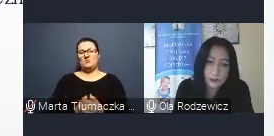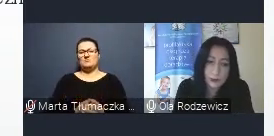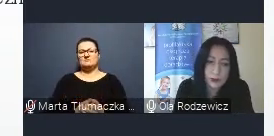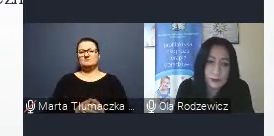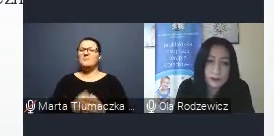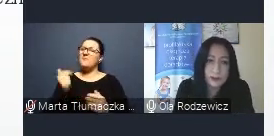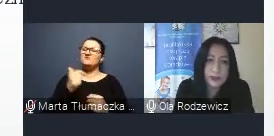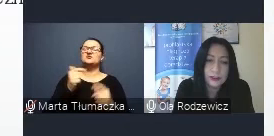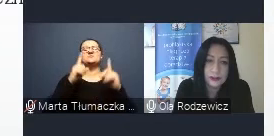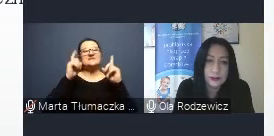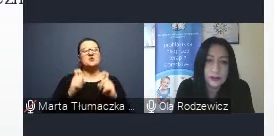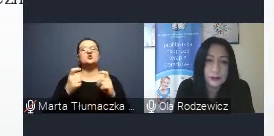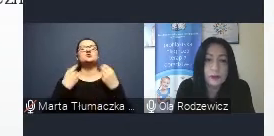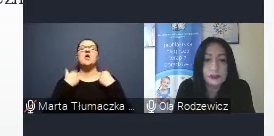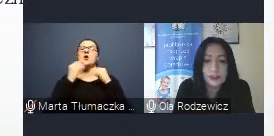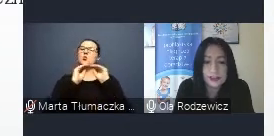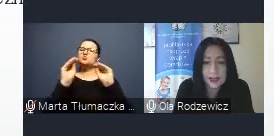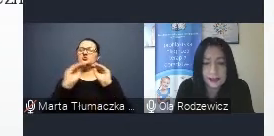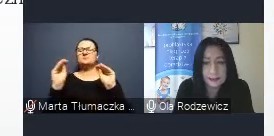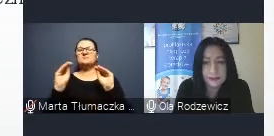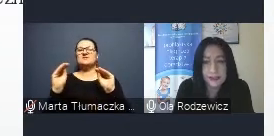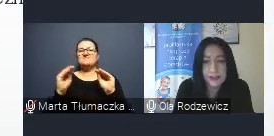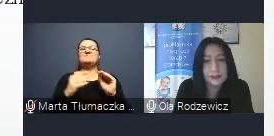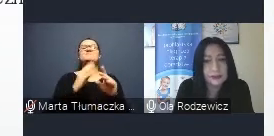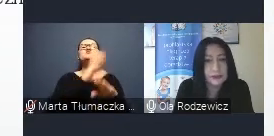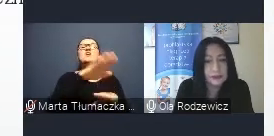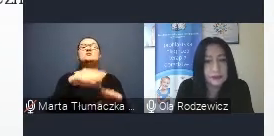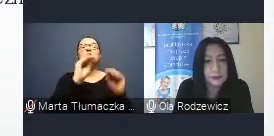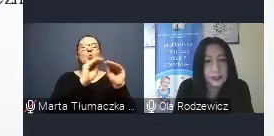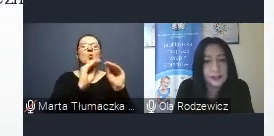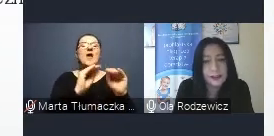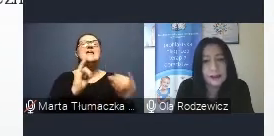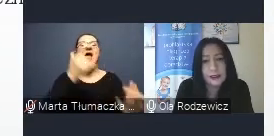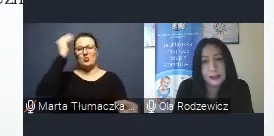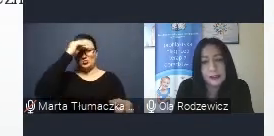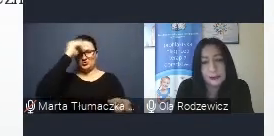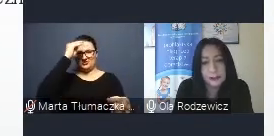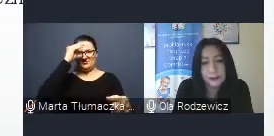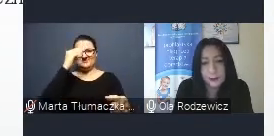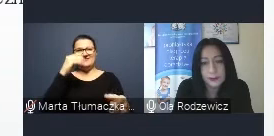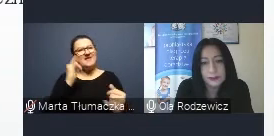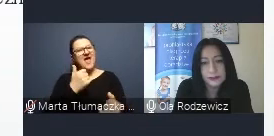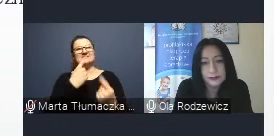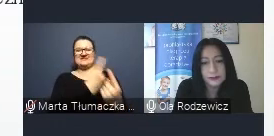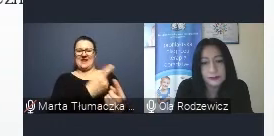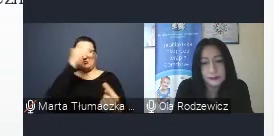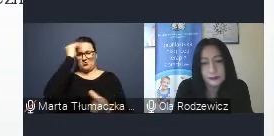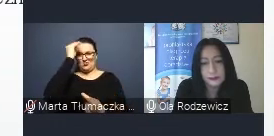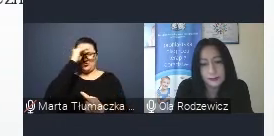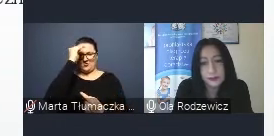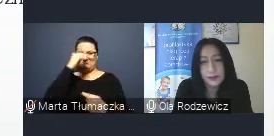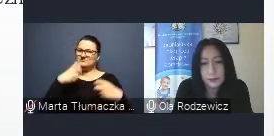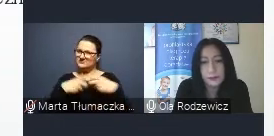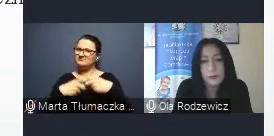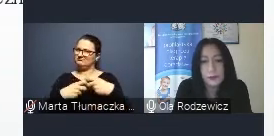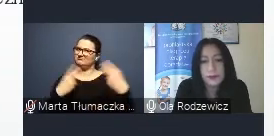że uczymy dzieci uczyć się zdalnie, prawda? Czyli to jest kolejny moment